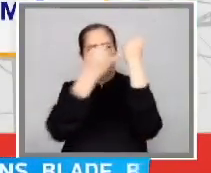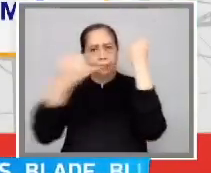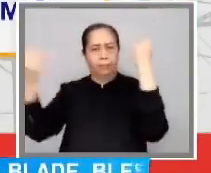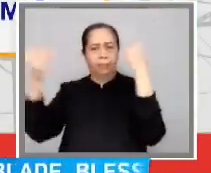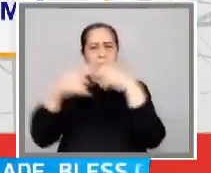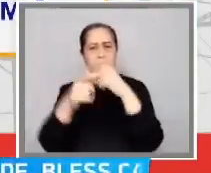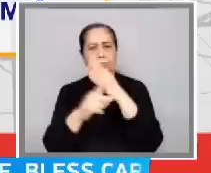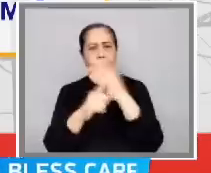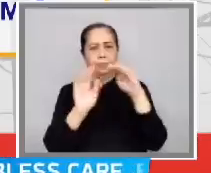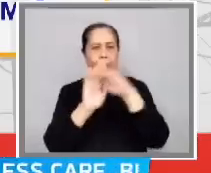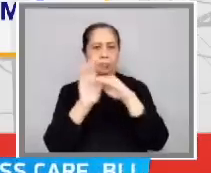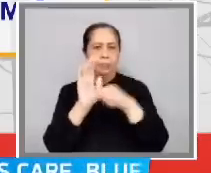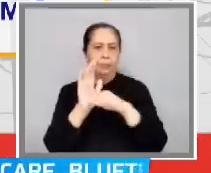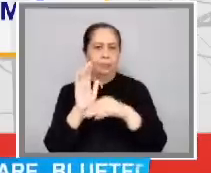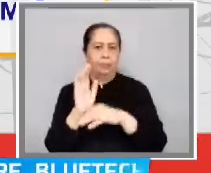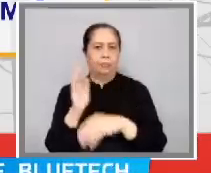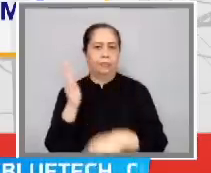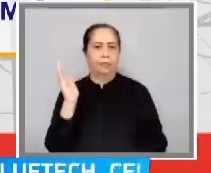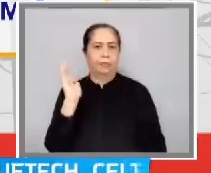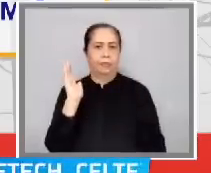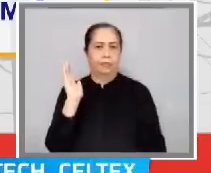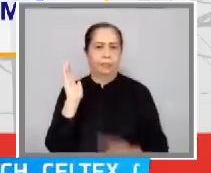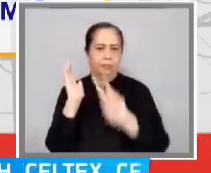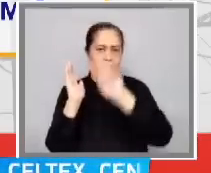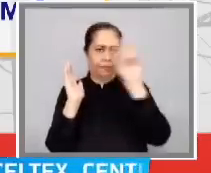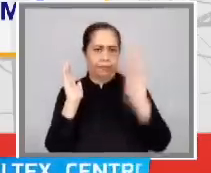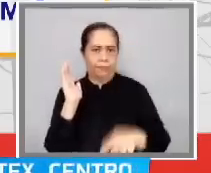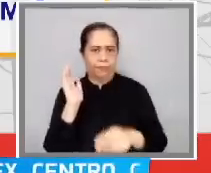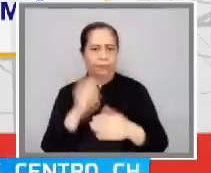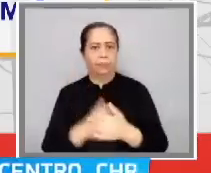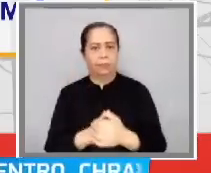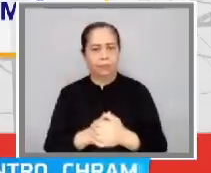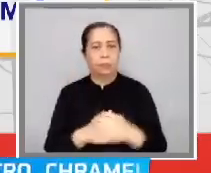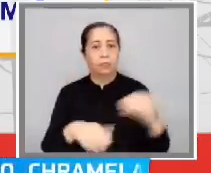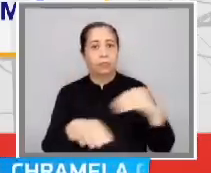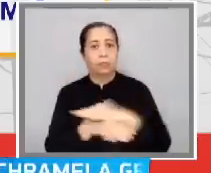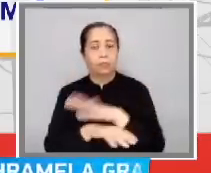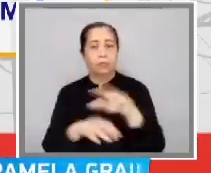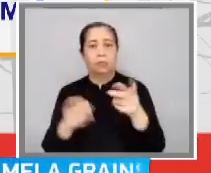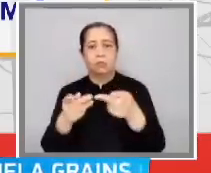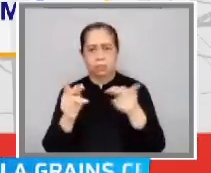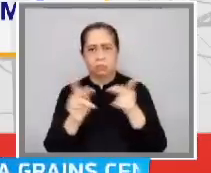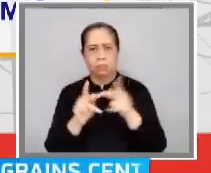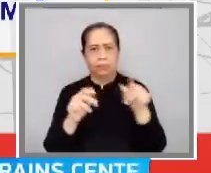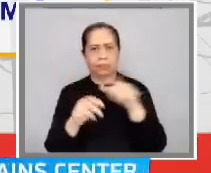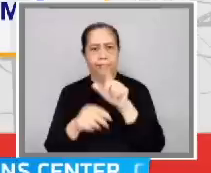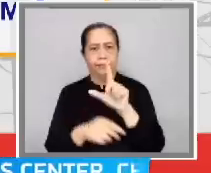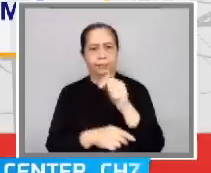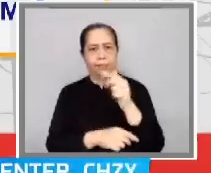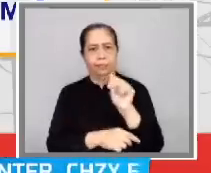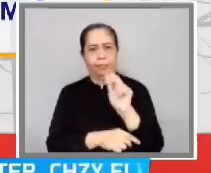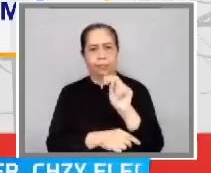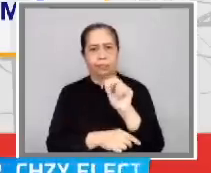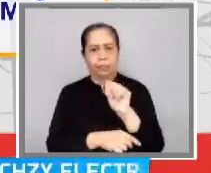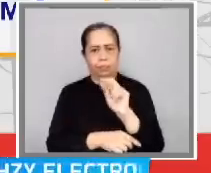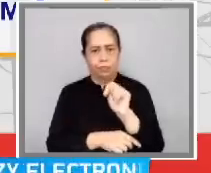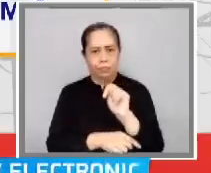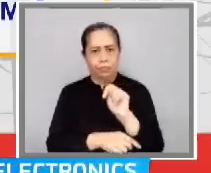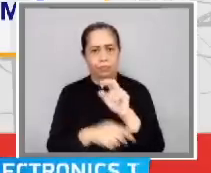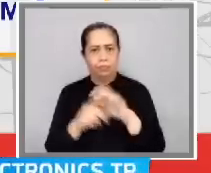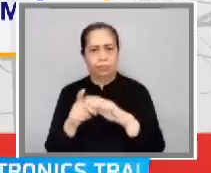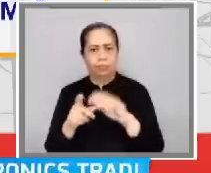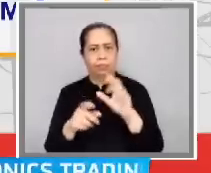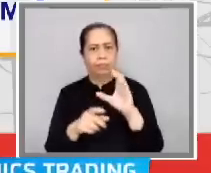Barangay Liguanan sa Valenzuela City. Kaya apektado po ang ilang bahagi ng Liguanan sa Kanumay